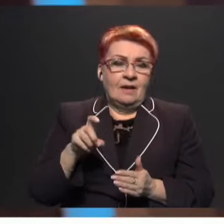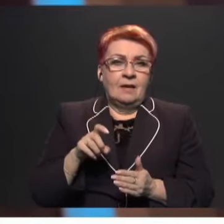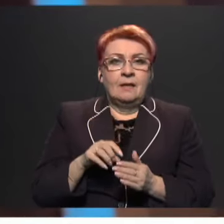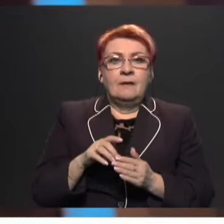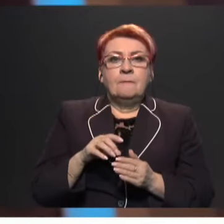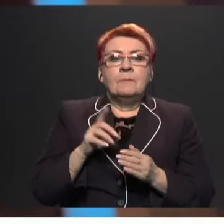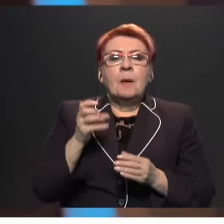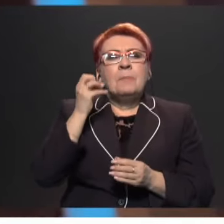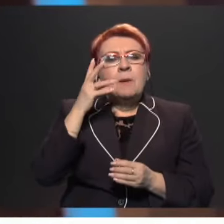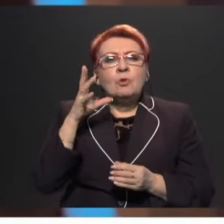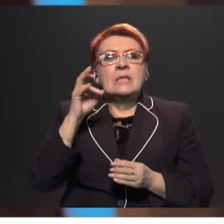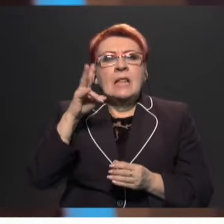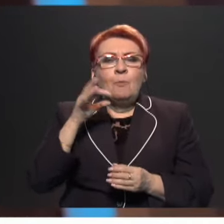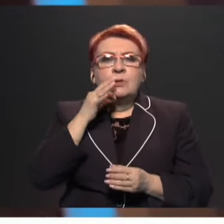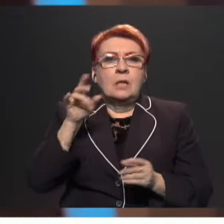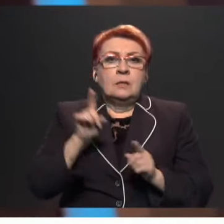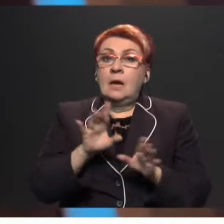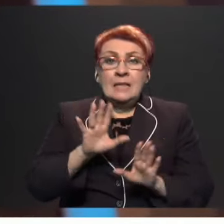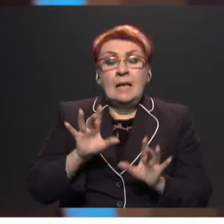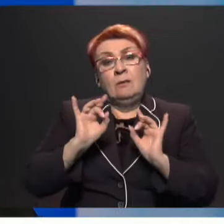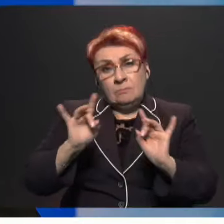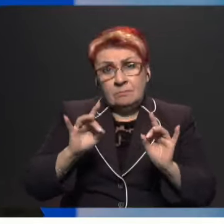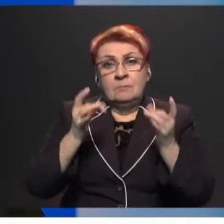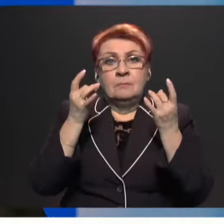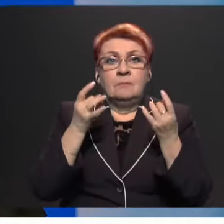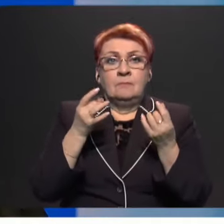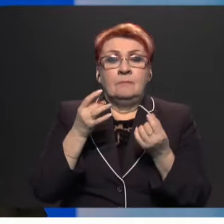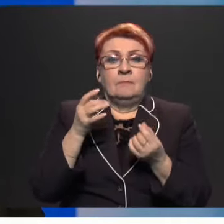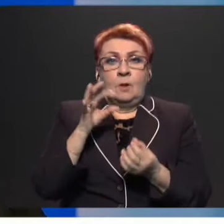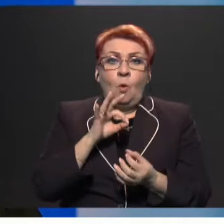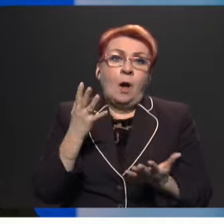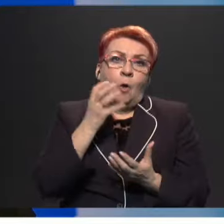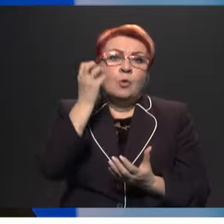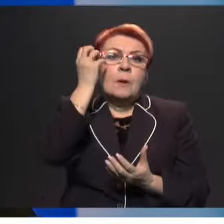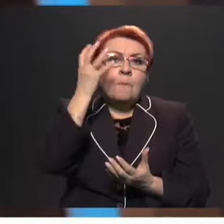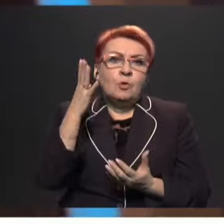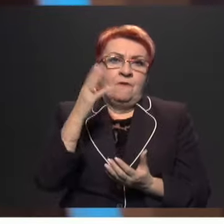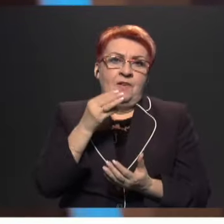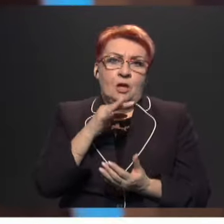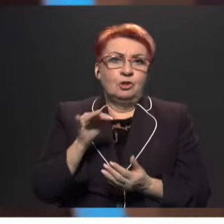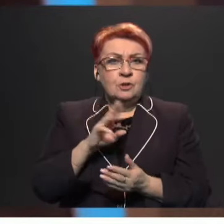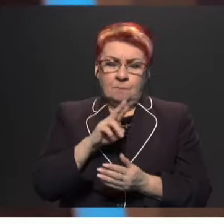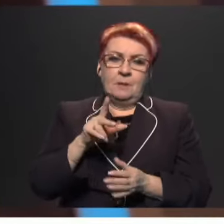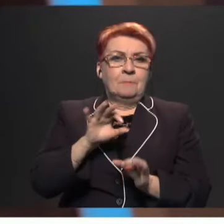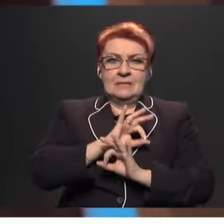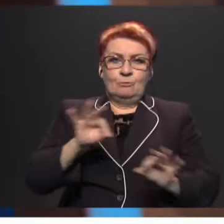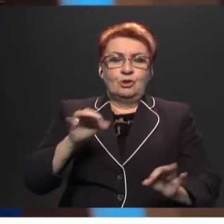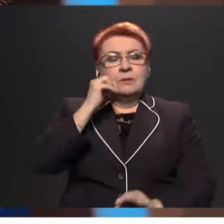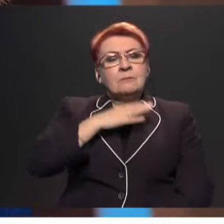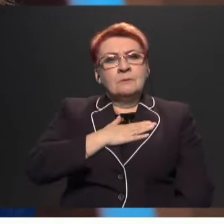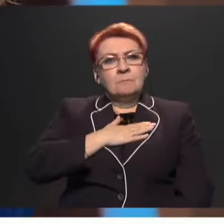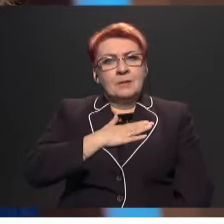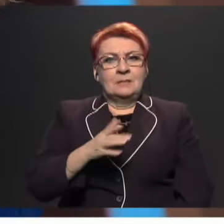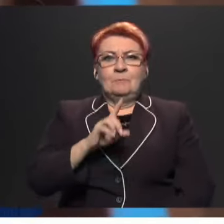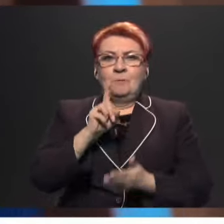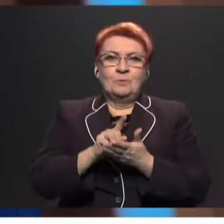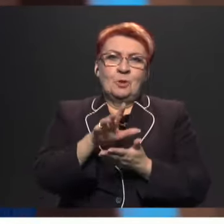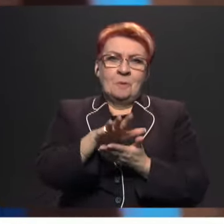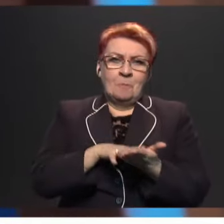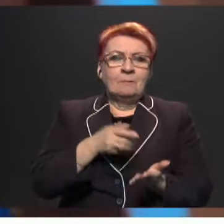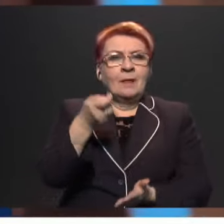что премудрый Соломон сказал так, но говоря как о какой-то мудрой вещи. Спасибо вам большое. Мы обязательно